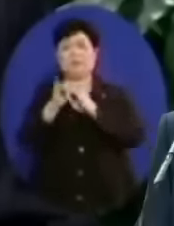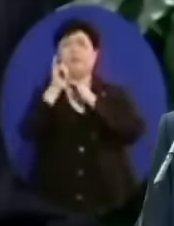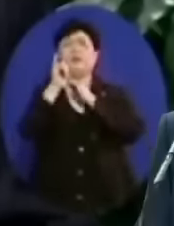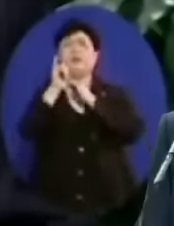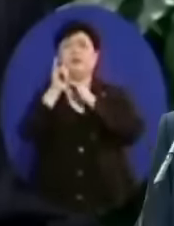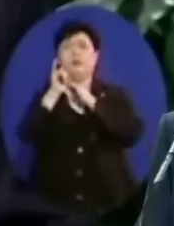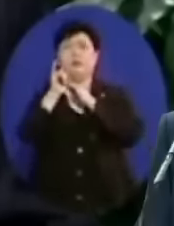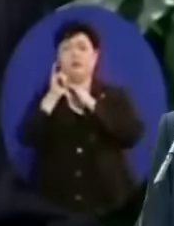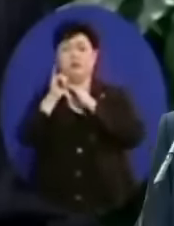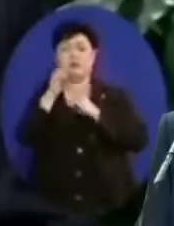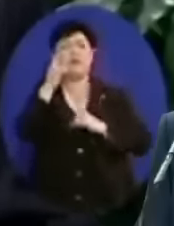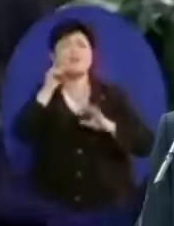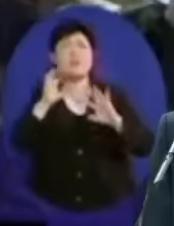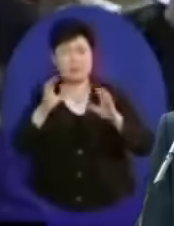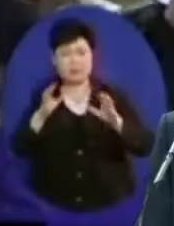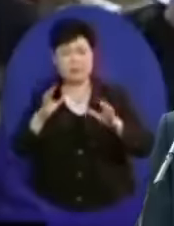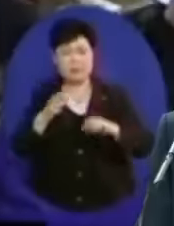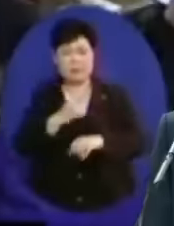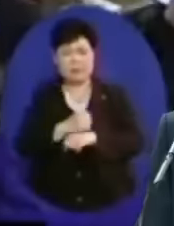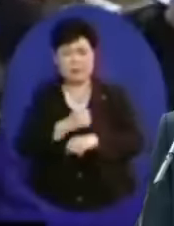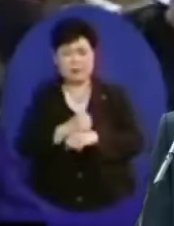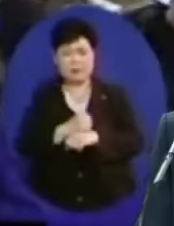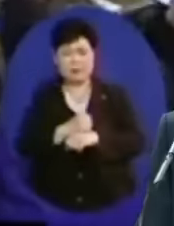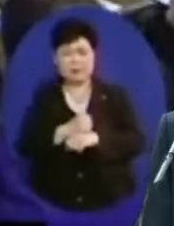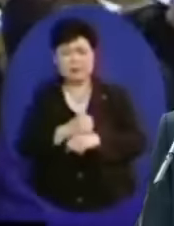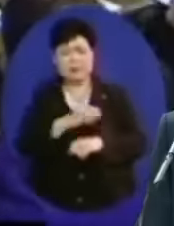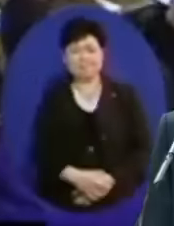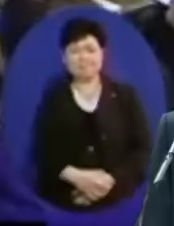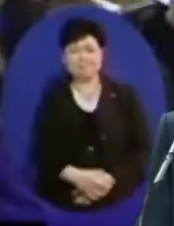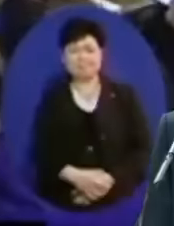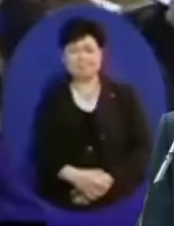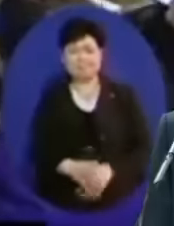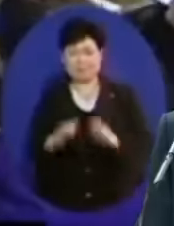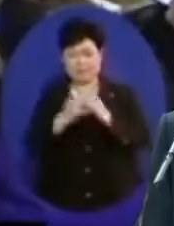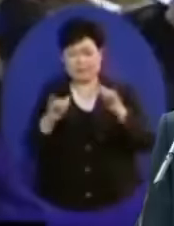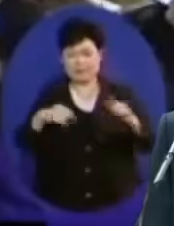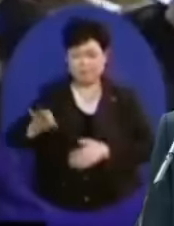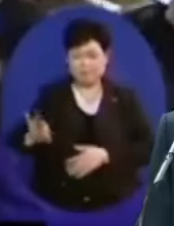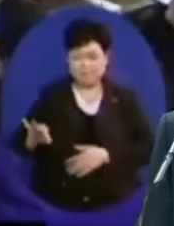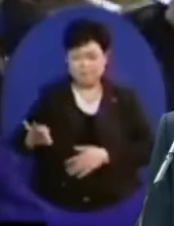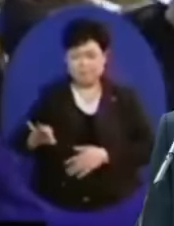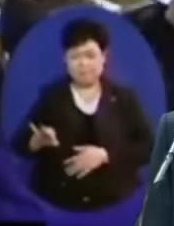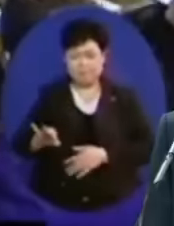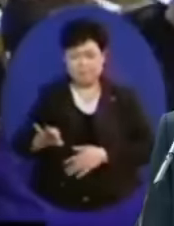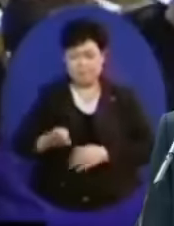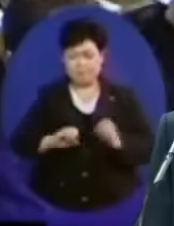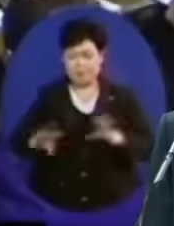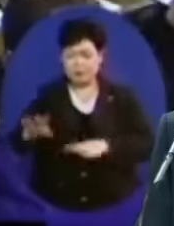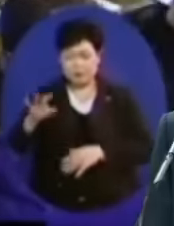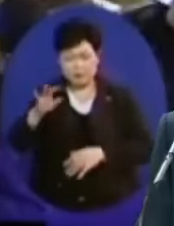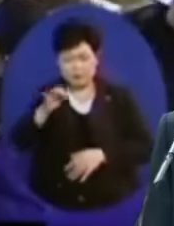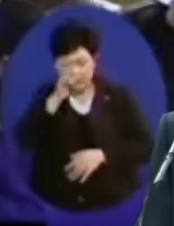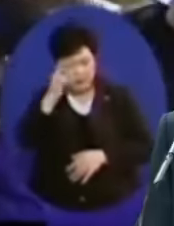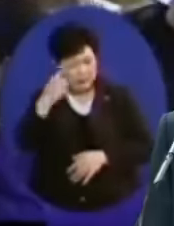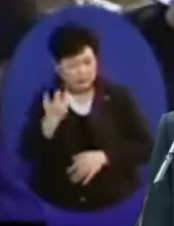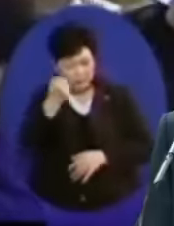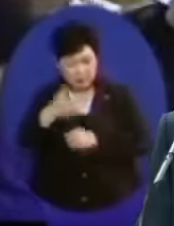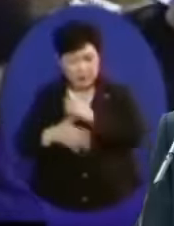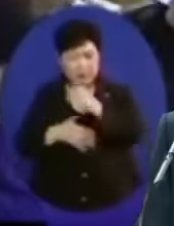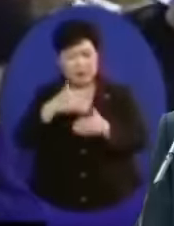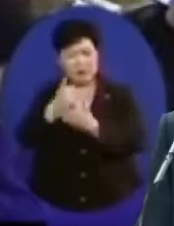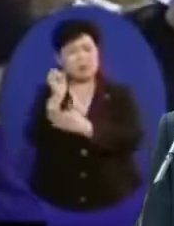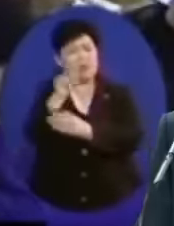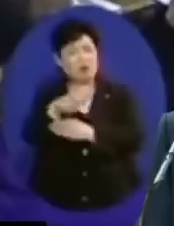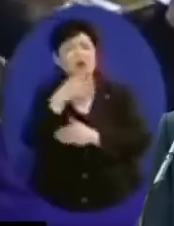일본이 이렇게 되겠느냐. 사람들은 자기 생명을 버릴 수 있다고 생각하셨으면 하나님이 허락하지